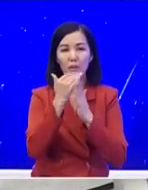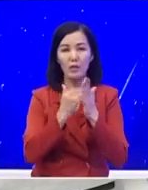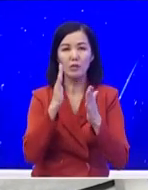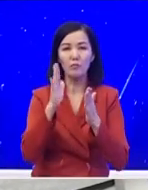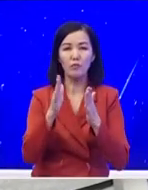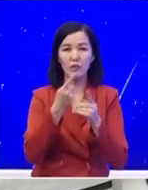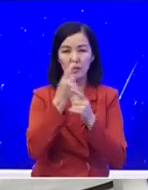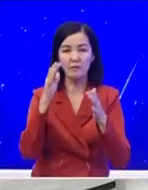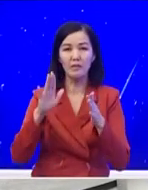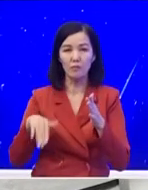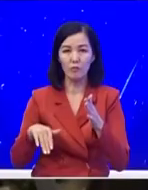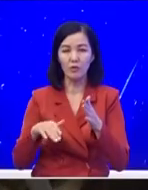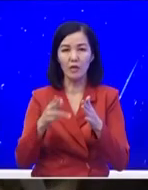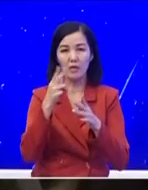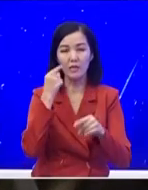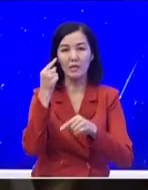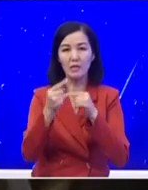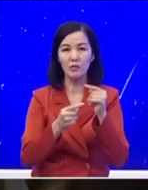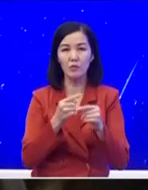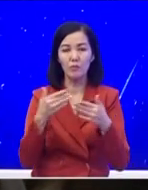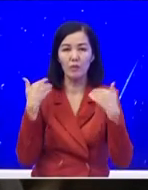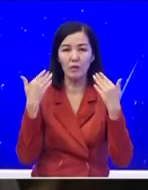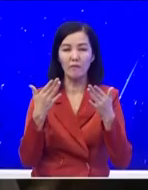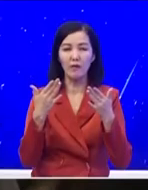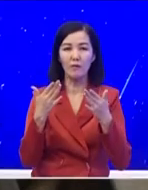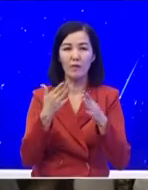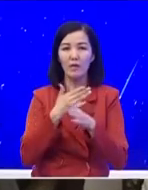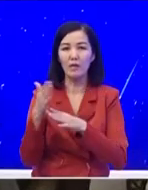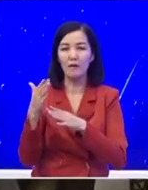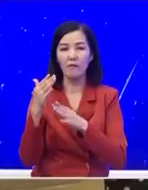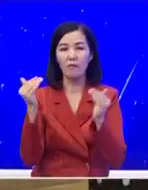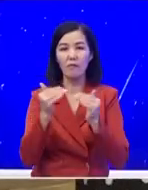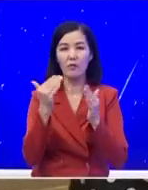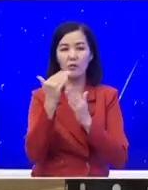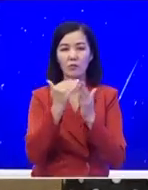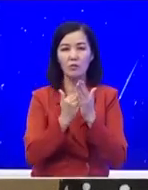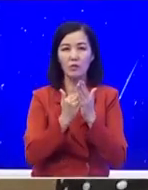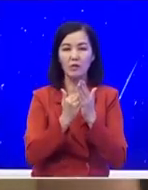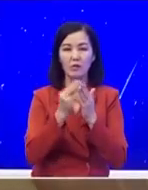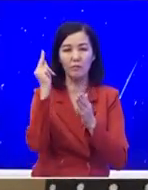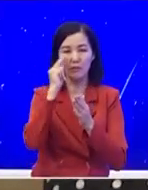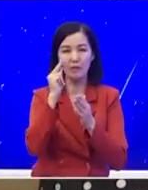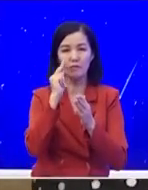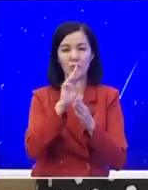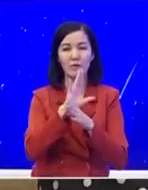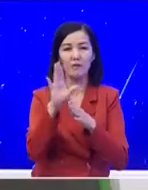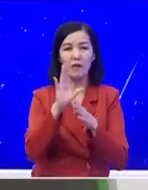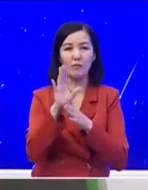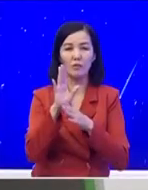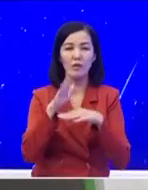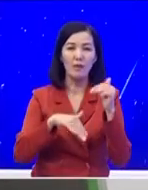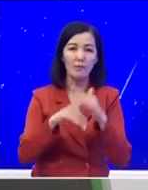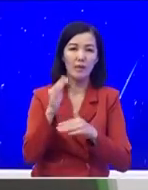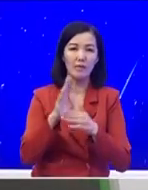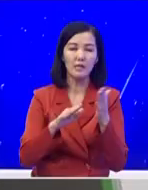будет известен позже. Традиционный формат предусмотрен по индивидуальному графику в колледжах для производственного обучения, профессиональной практики в